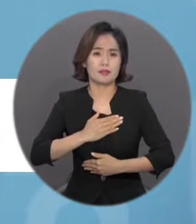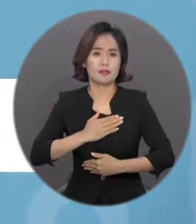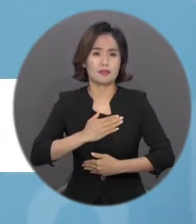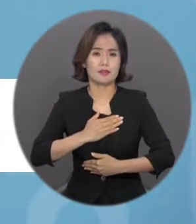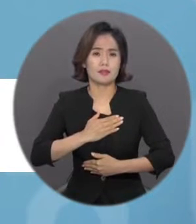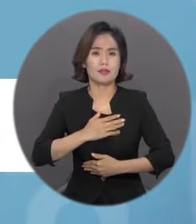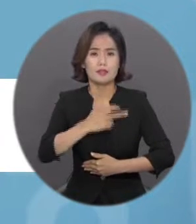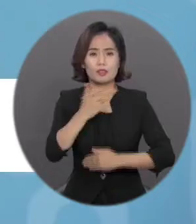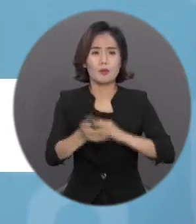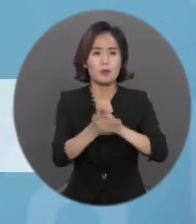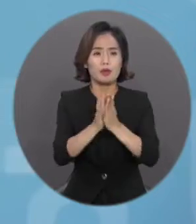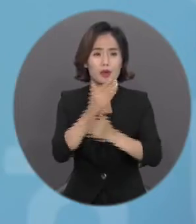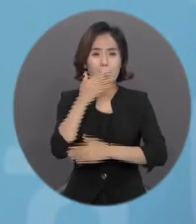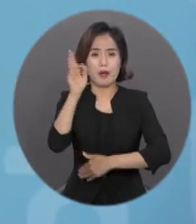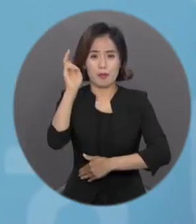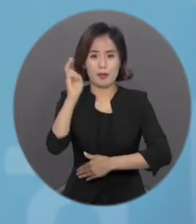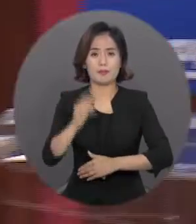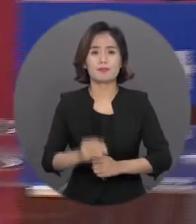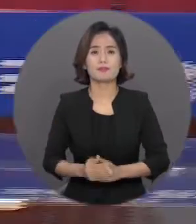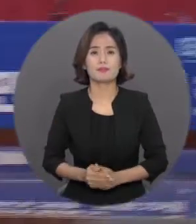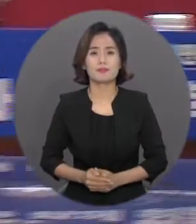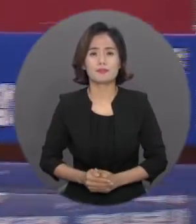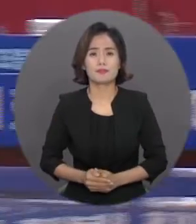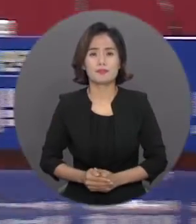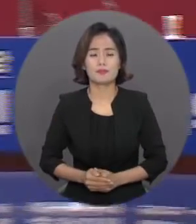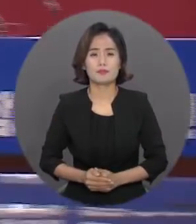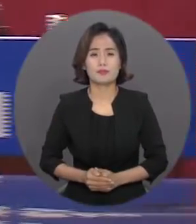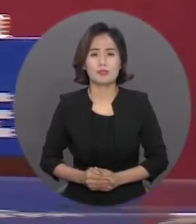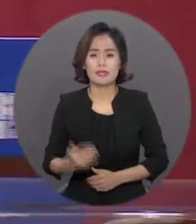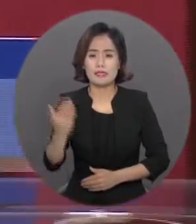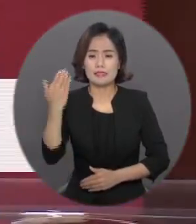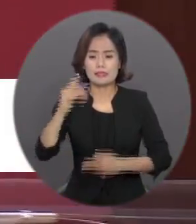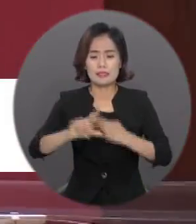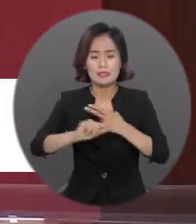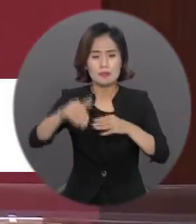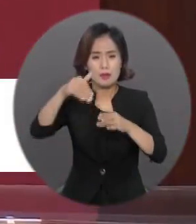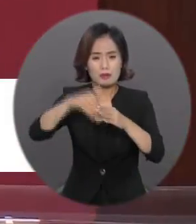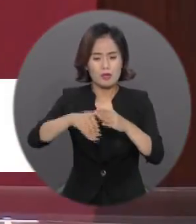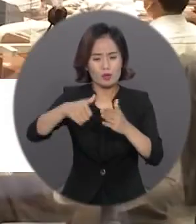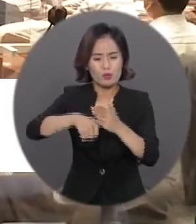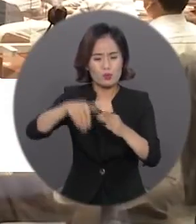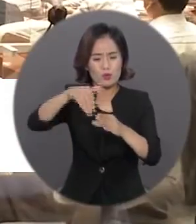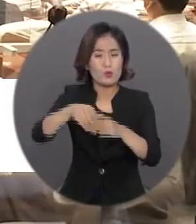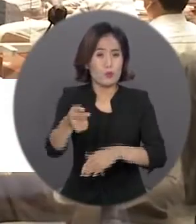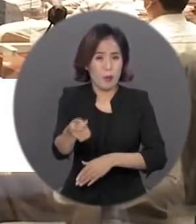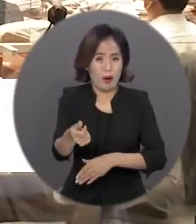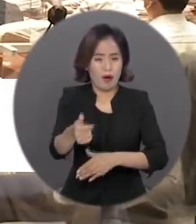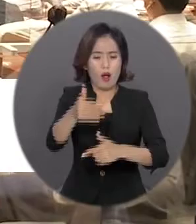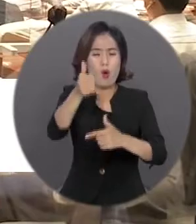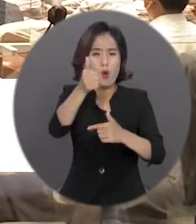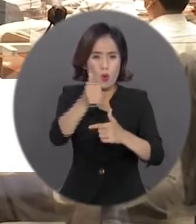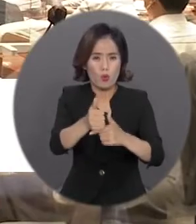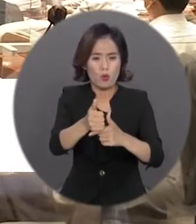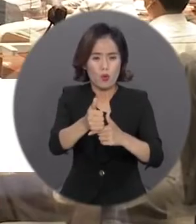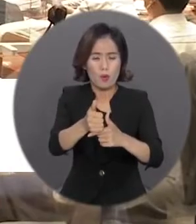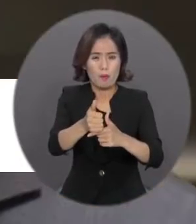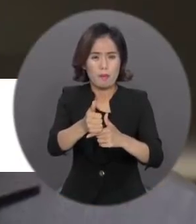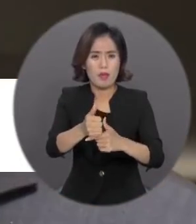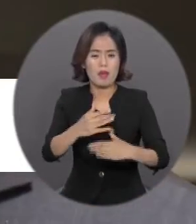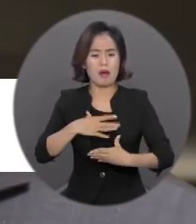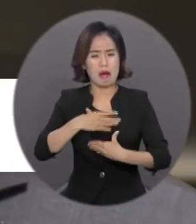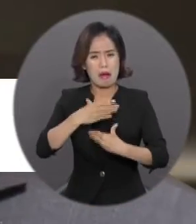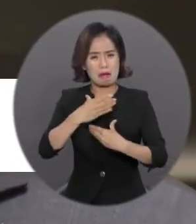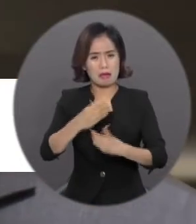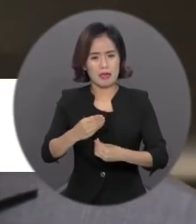대이변은 시작될 거라고 생각하고 있습니다. 지난 지방선거 광주의 낮은 투표율은 호남 기득권에 안주하는 민주당에